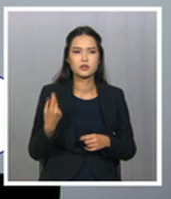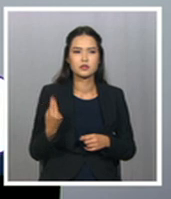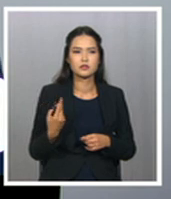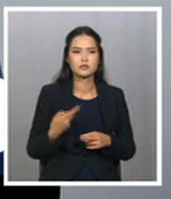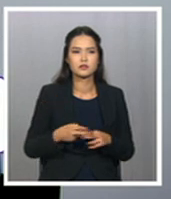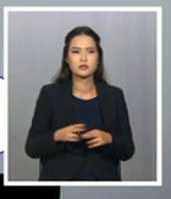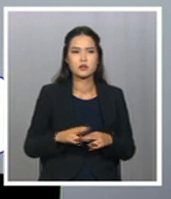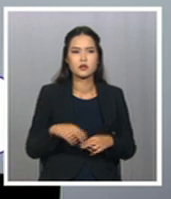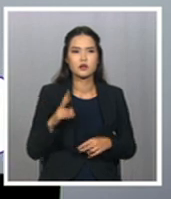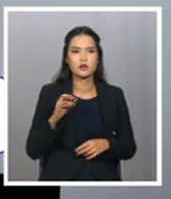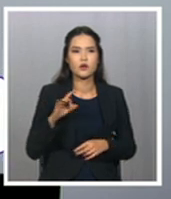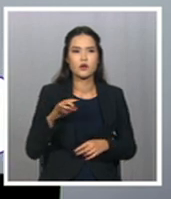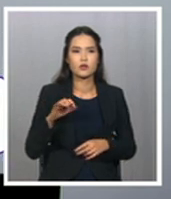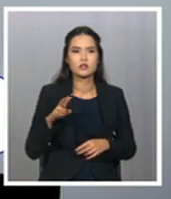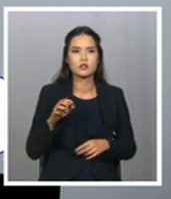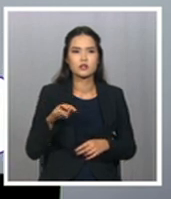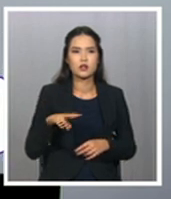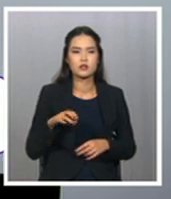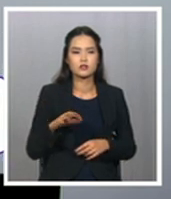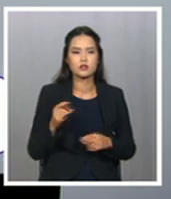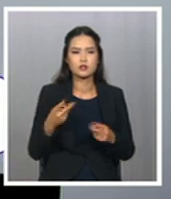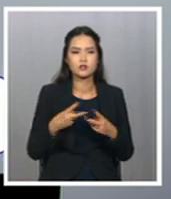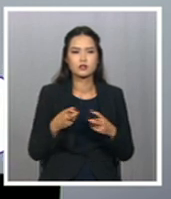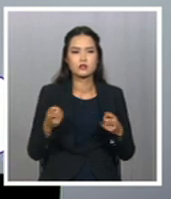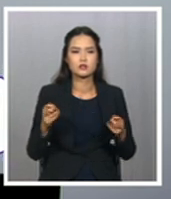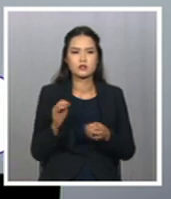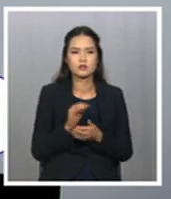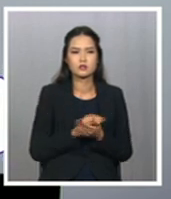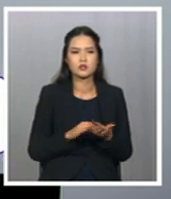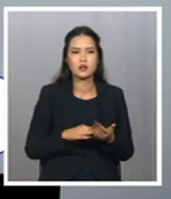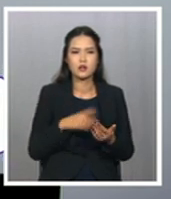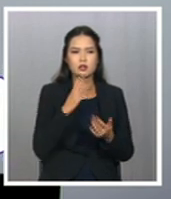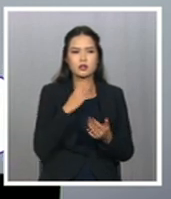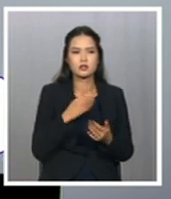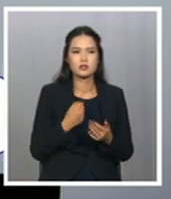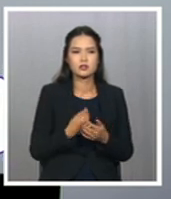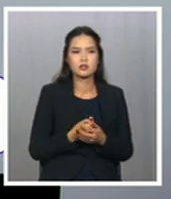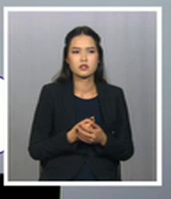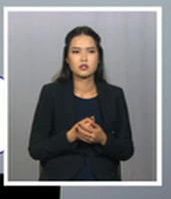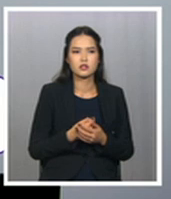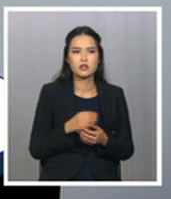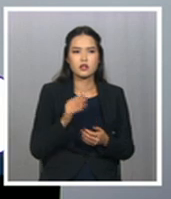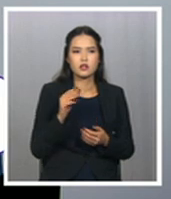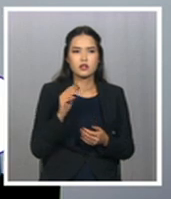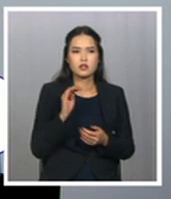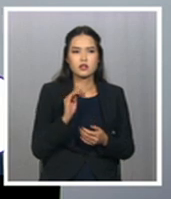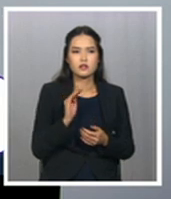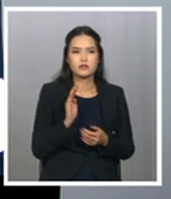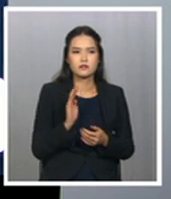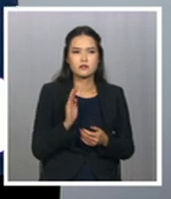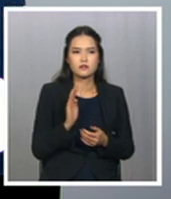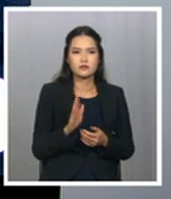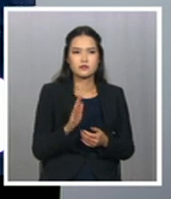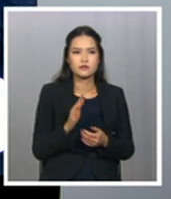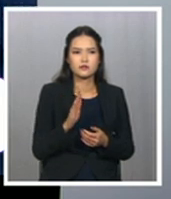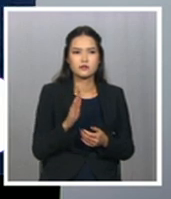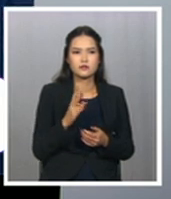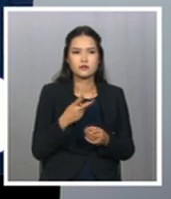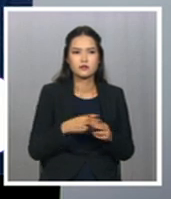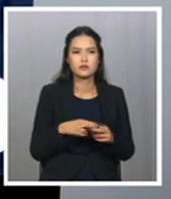жазу үшін мәндерді, амплитудалық мән және де жиілікті пайдалана отырып, біз мәнін